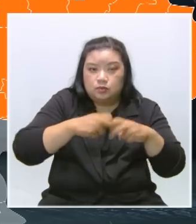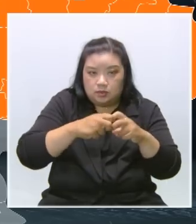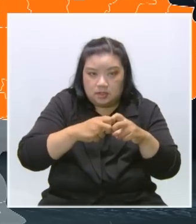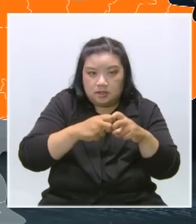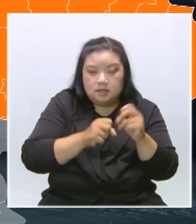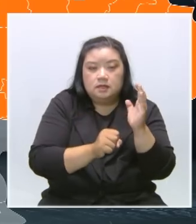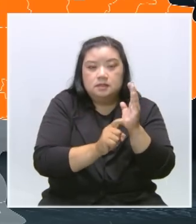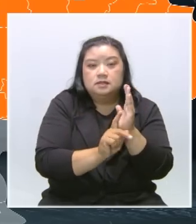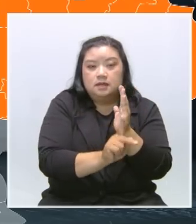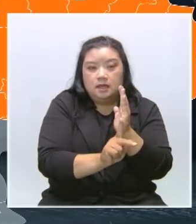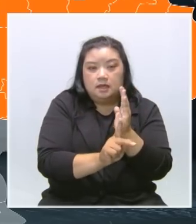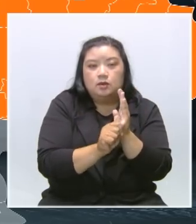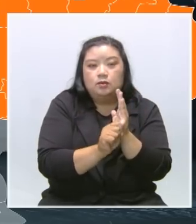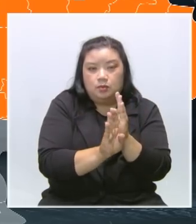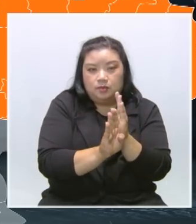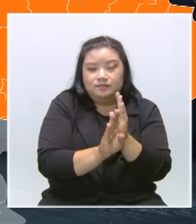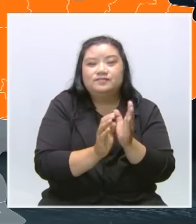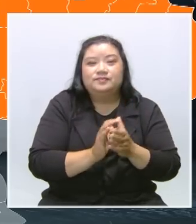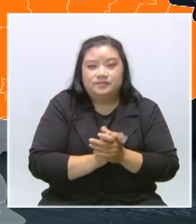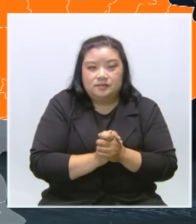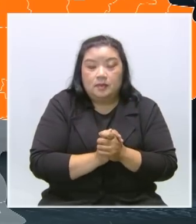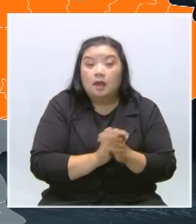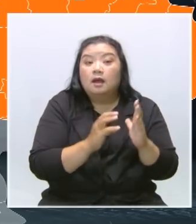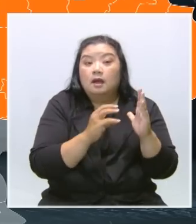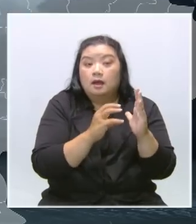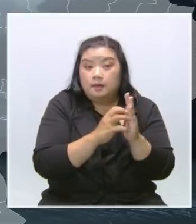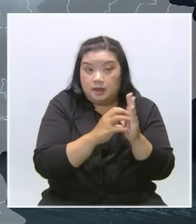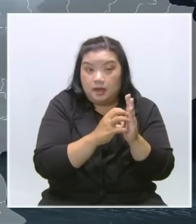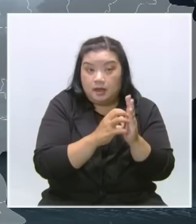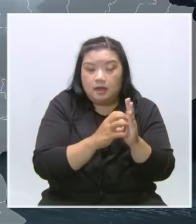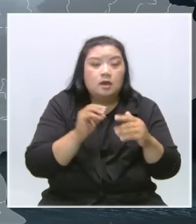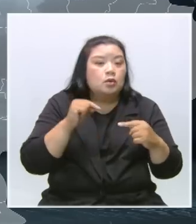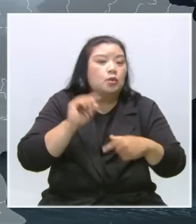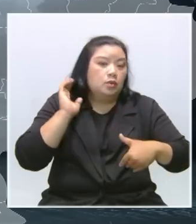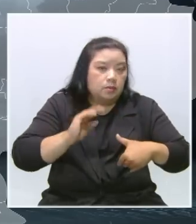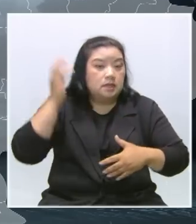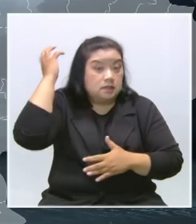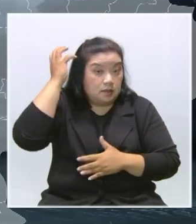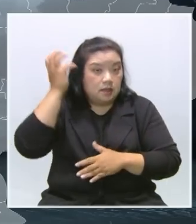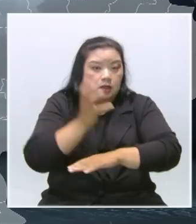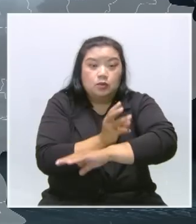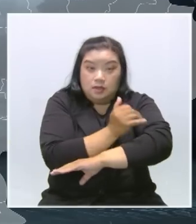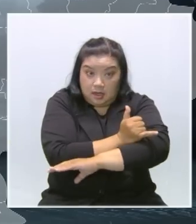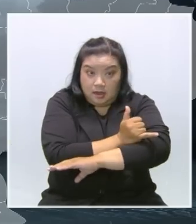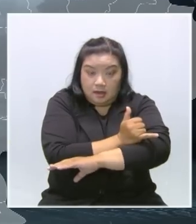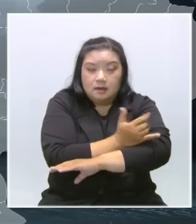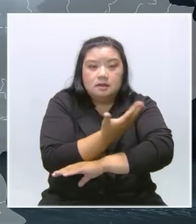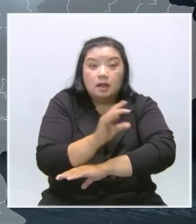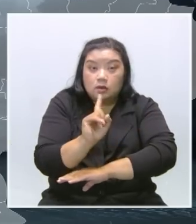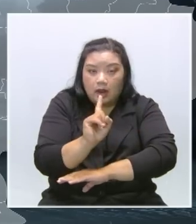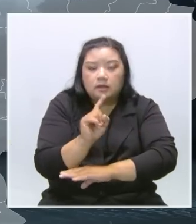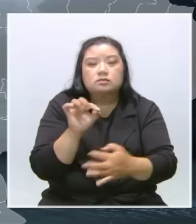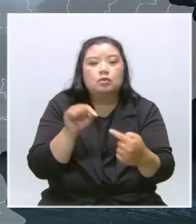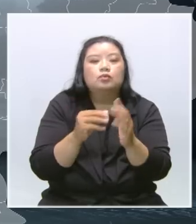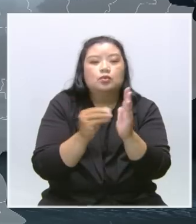สีสเกต และอมบราชธานีครัส่วผ้ากลางค่ะ ที่จัหวดลบบูรี สรบูรี พนครสีอทยารวมทั้งกร่ง